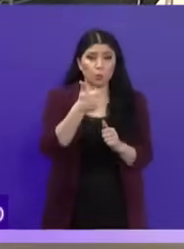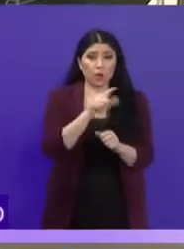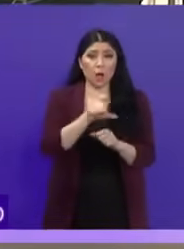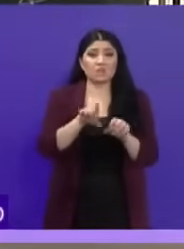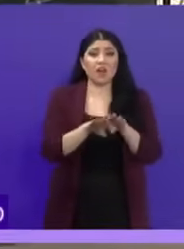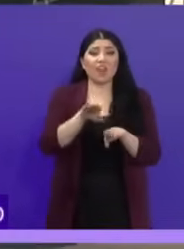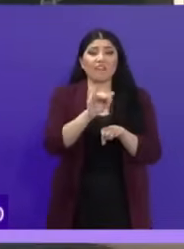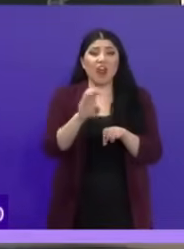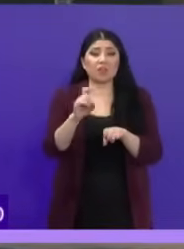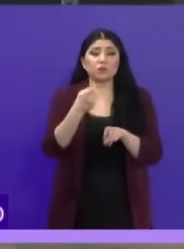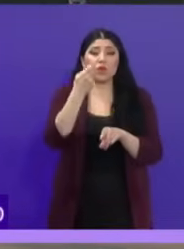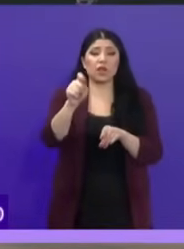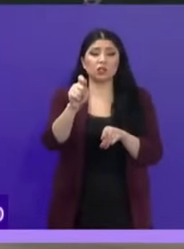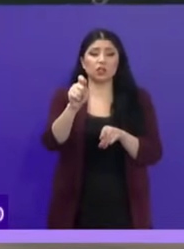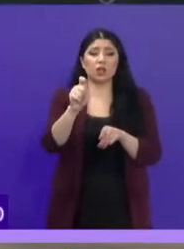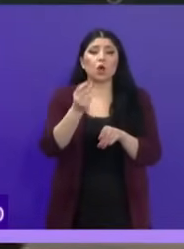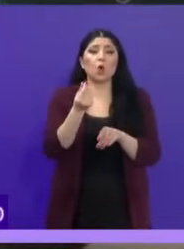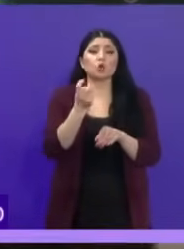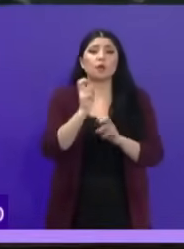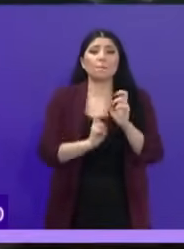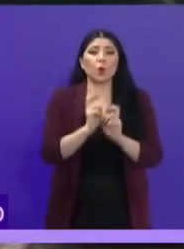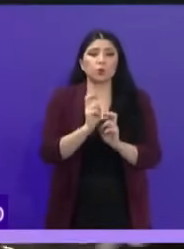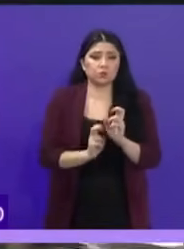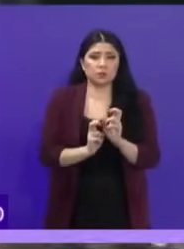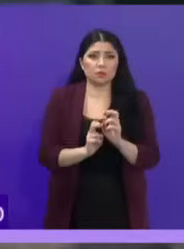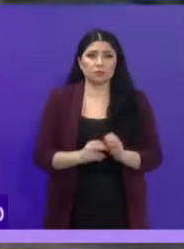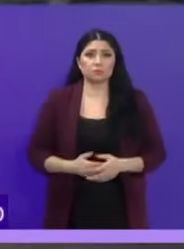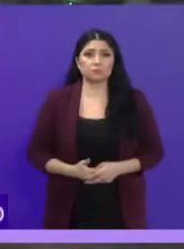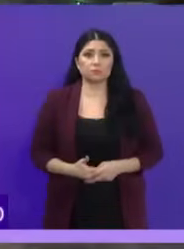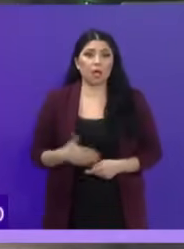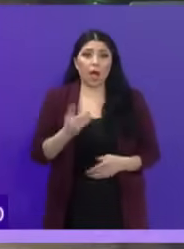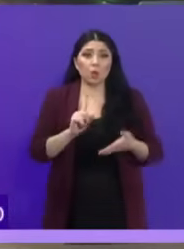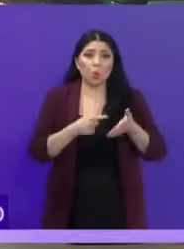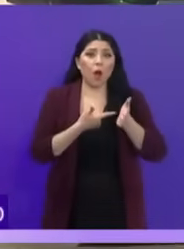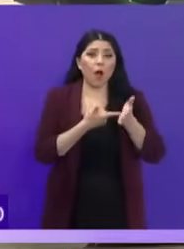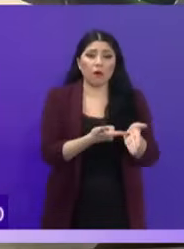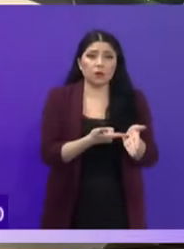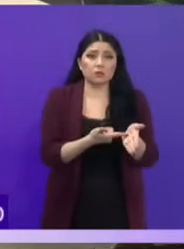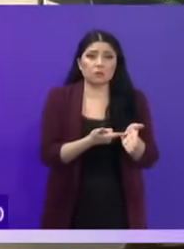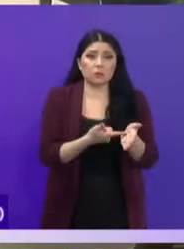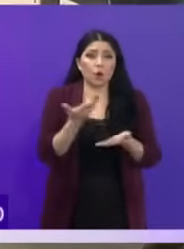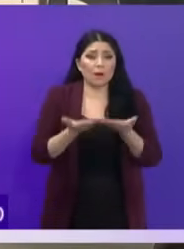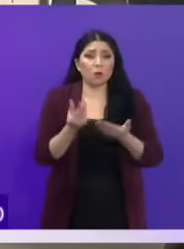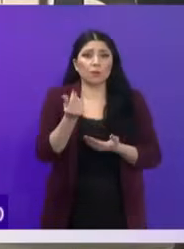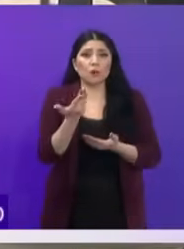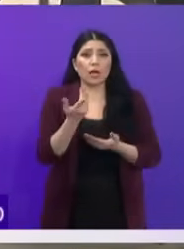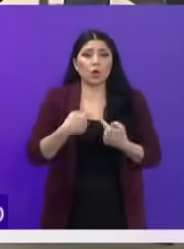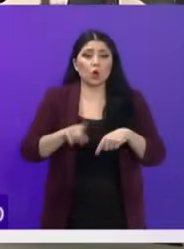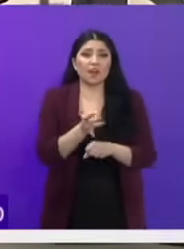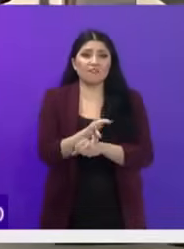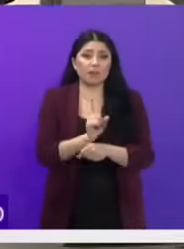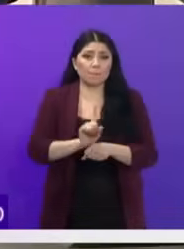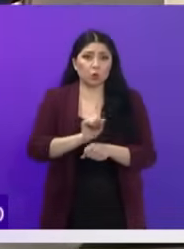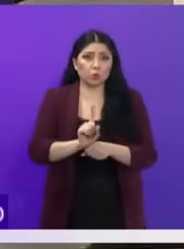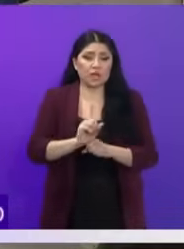inflației și creșterii costurilor de producție, care nu se reflectă sub nicio formă în prețurile cu care noi ne comercializăm